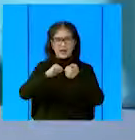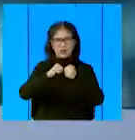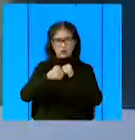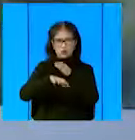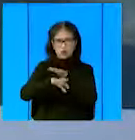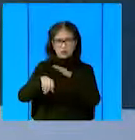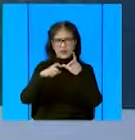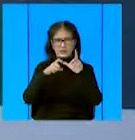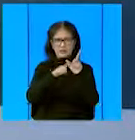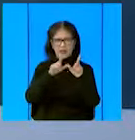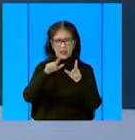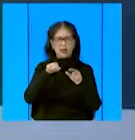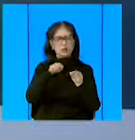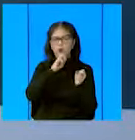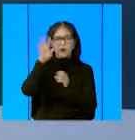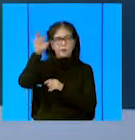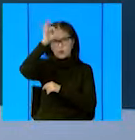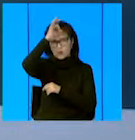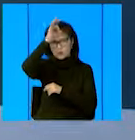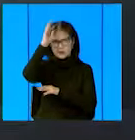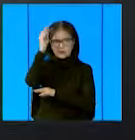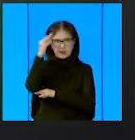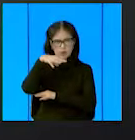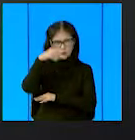kasus korupsi Syahrul Yasin Limpo ke Polda Metro Jaya.